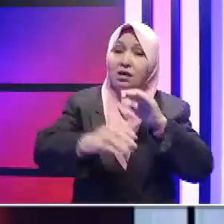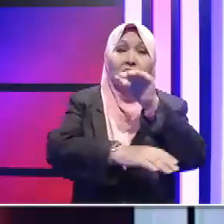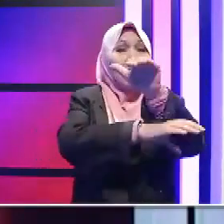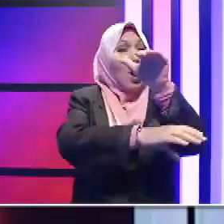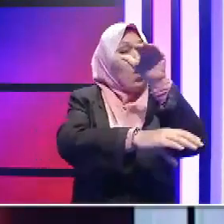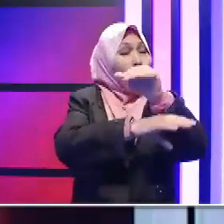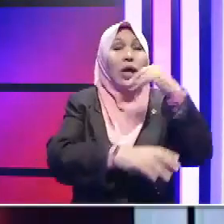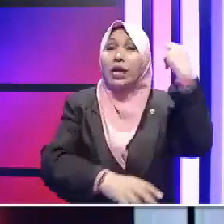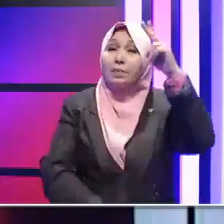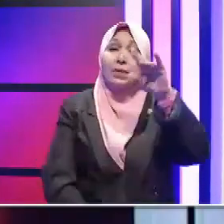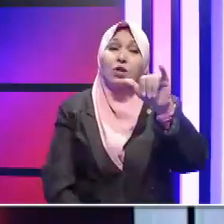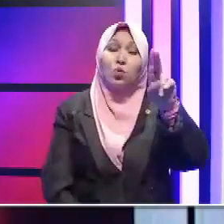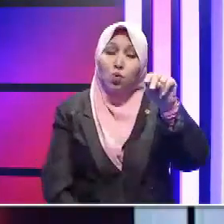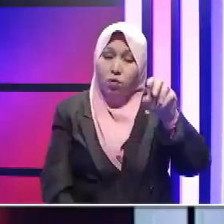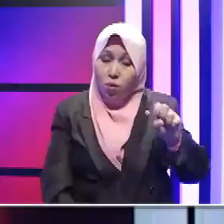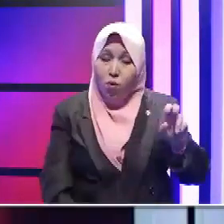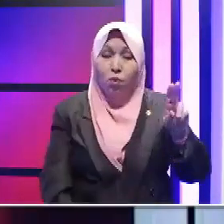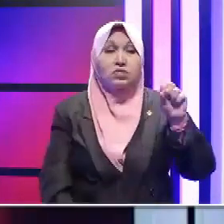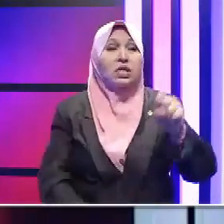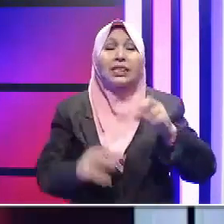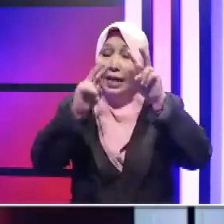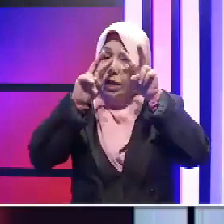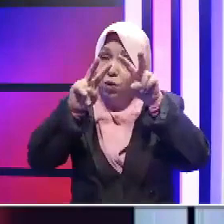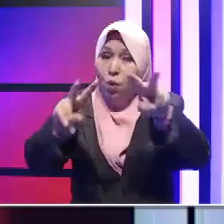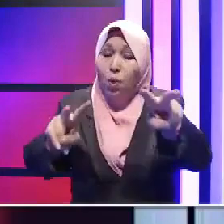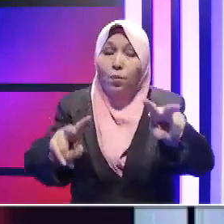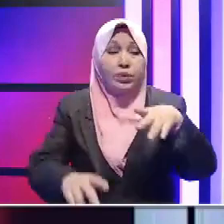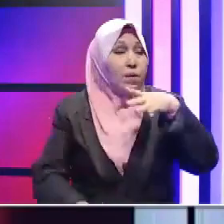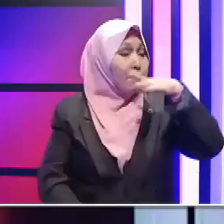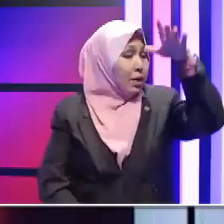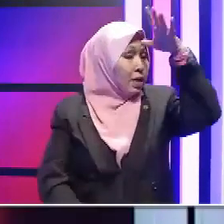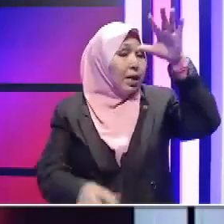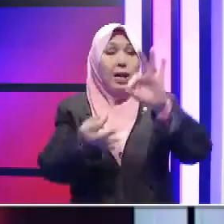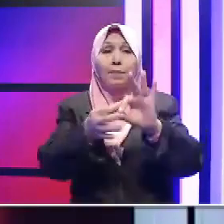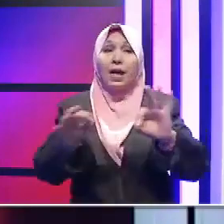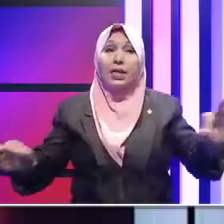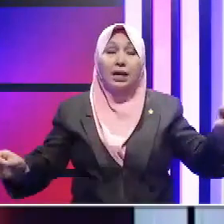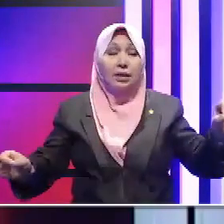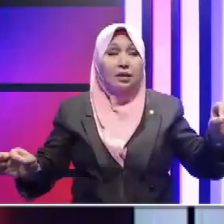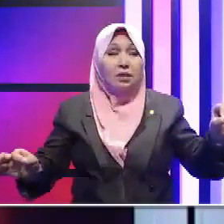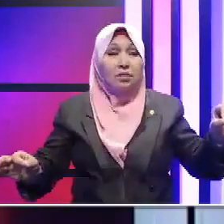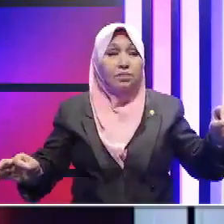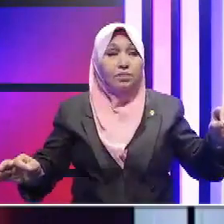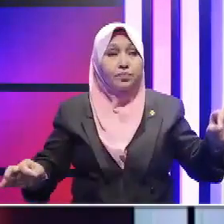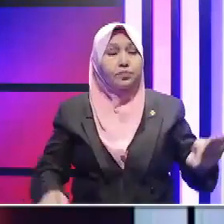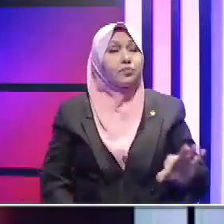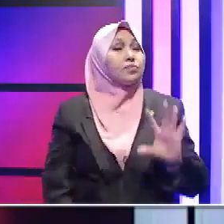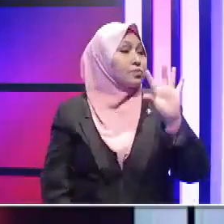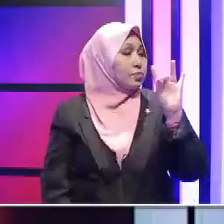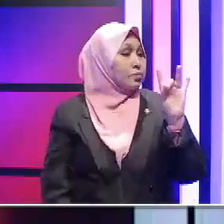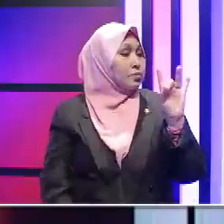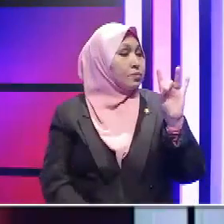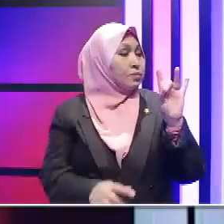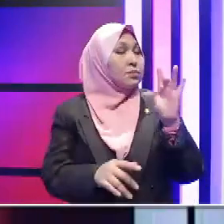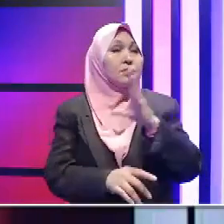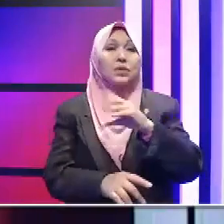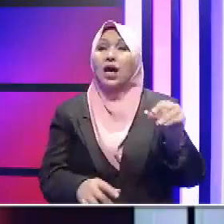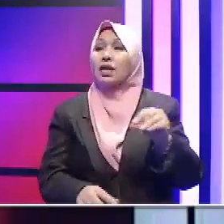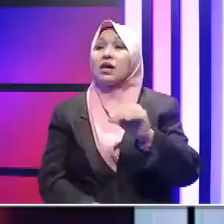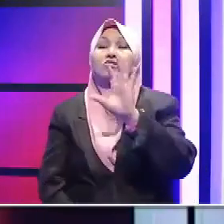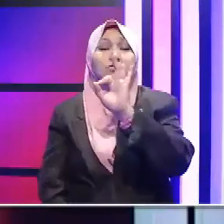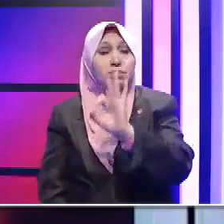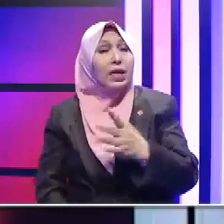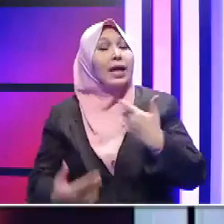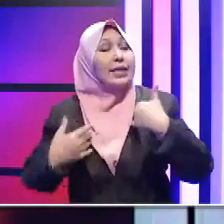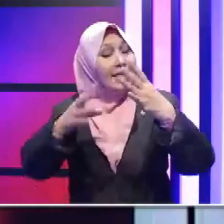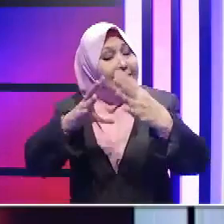yang mana kalau kita perhatikan ibu ayah tuanku and dalam ayat yang ke ke-8 dan ke-9 Aduh